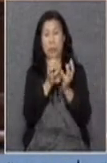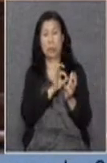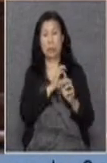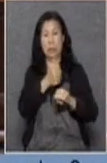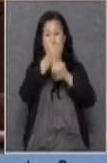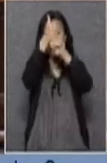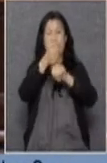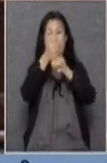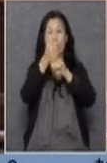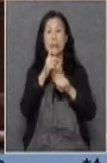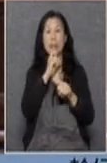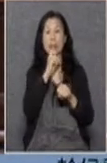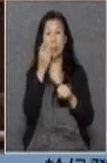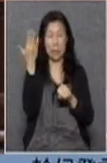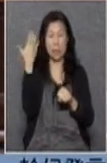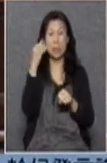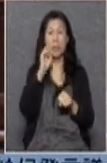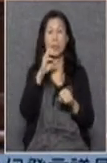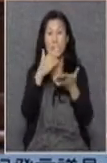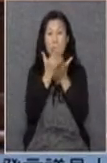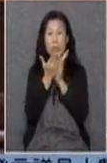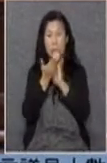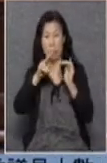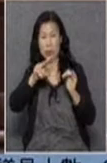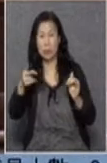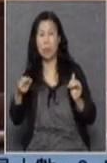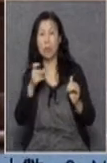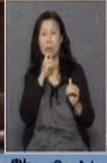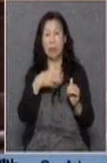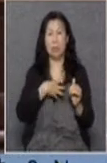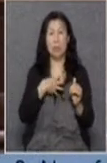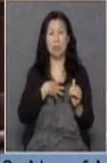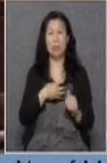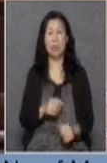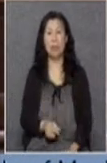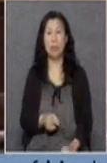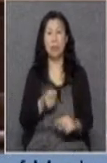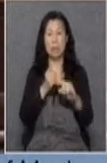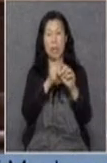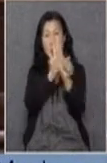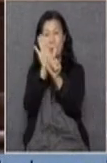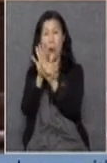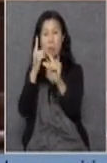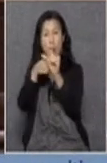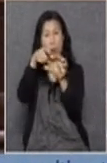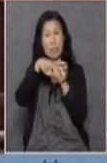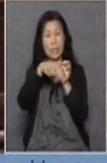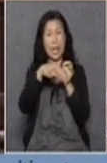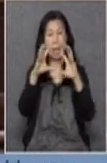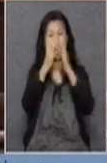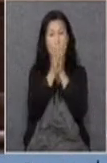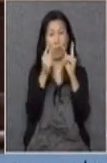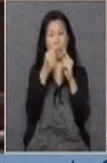今日原动议同埋所有嘅修正议案，因为觉得呢啲都係能够惠及中产嘅措施。亦